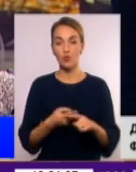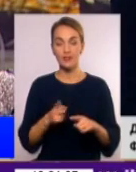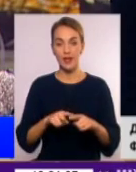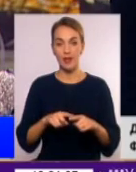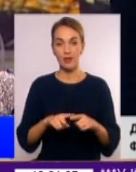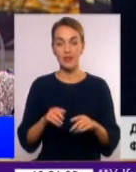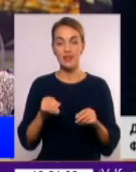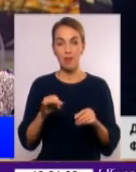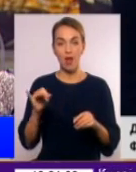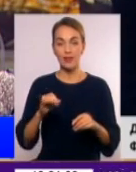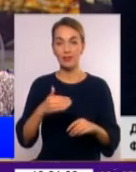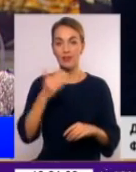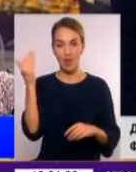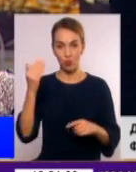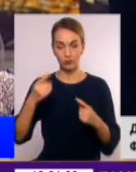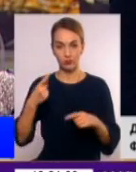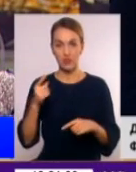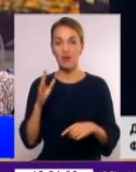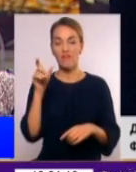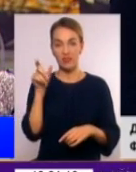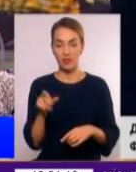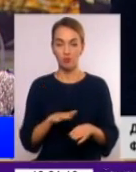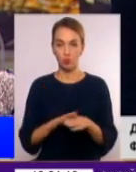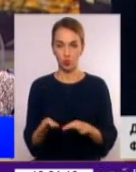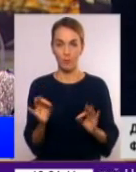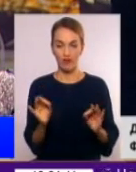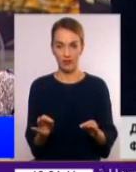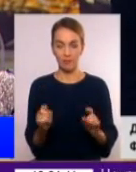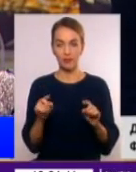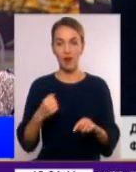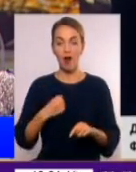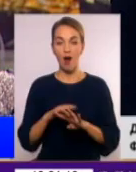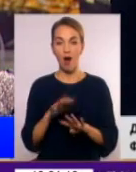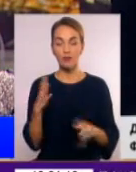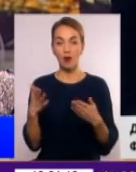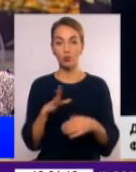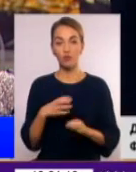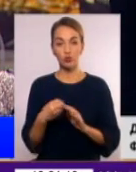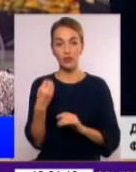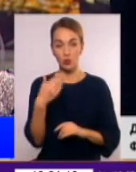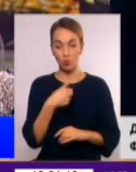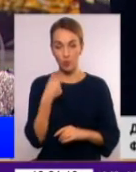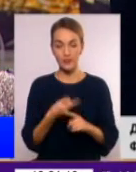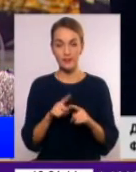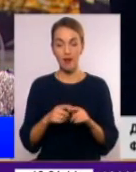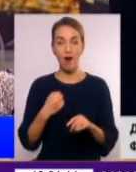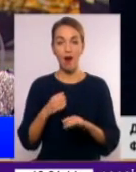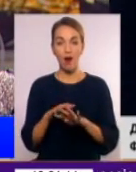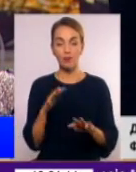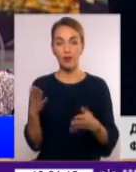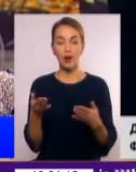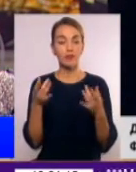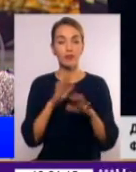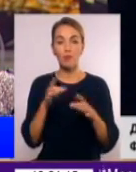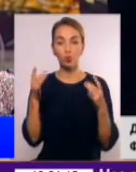земля і небо, він абсолютно правий. Тому що та армія, яка в нас була в 2014 році, це армія, яка не просто нічого